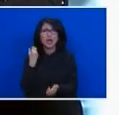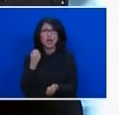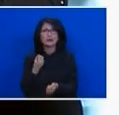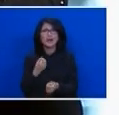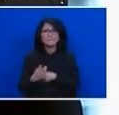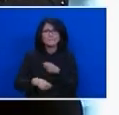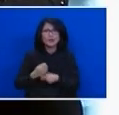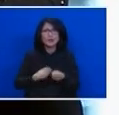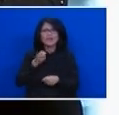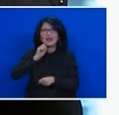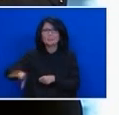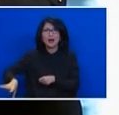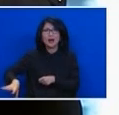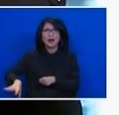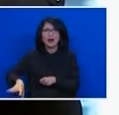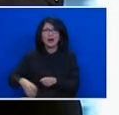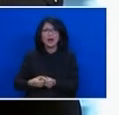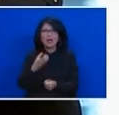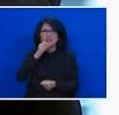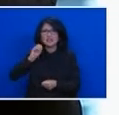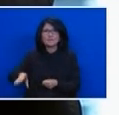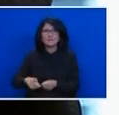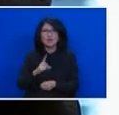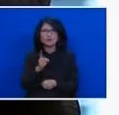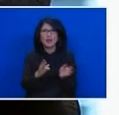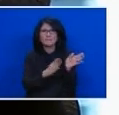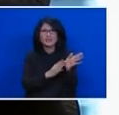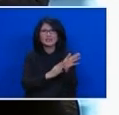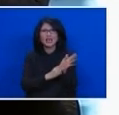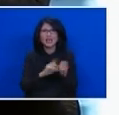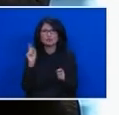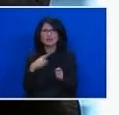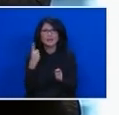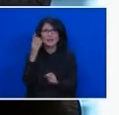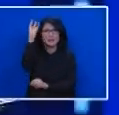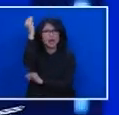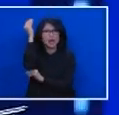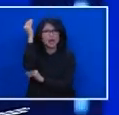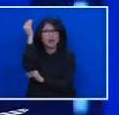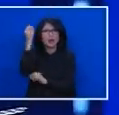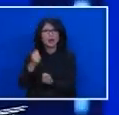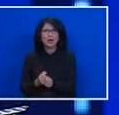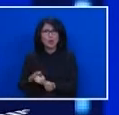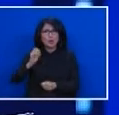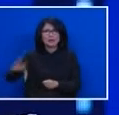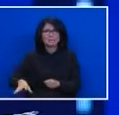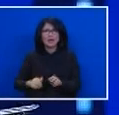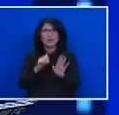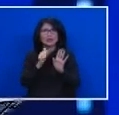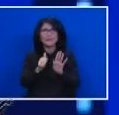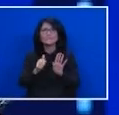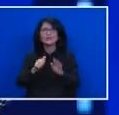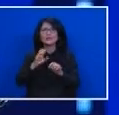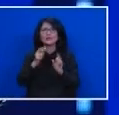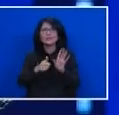pengelolaan sampah sampah merupakan salah satu masalah utama di Jakarta volume sampah mencapai 6.500 sampai